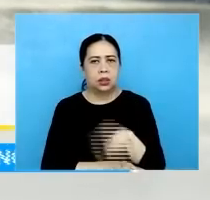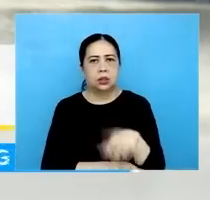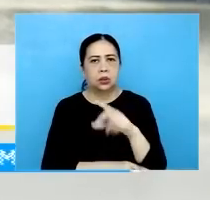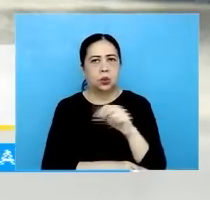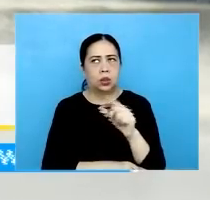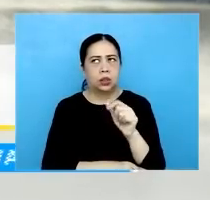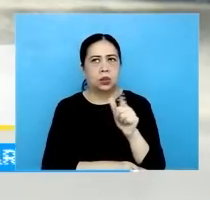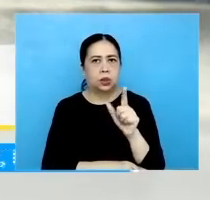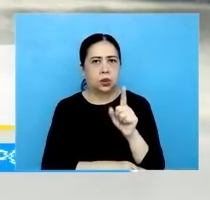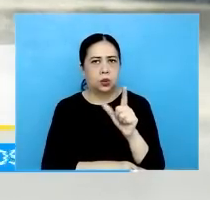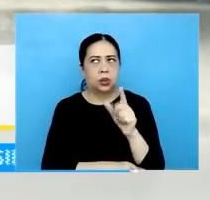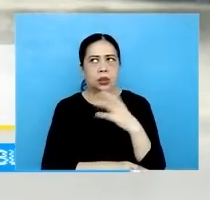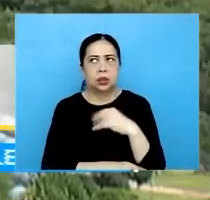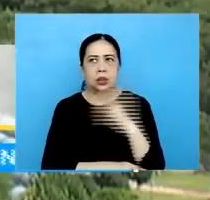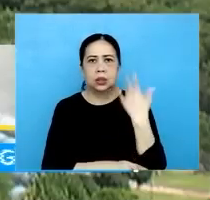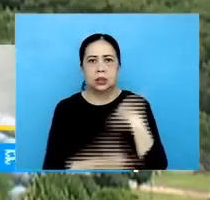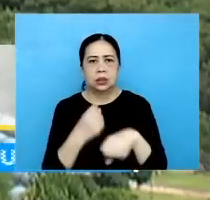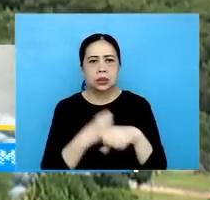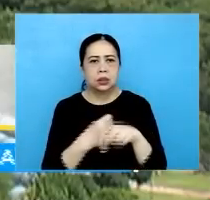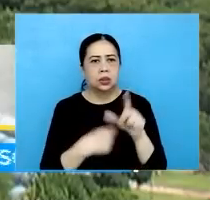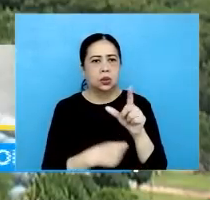year, 2022, ano?